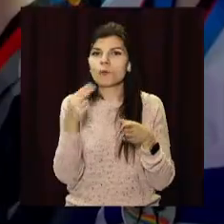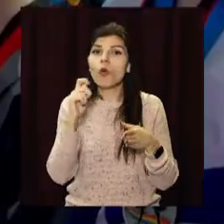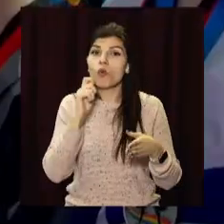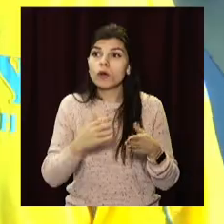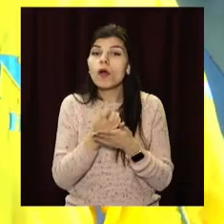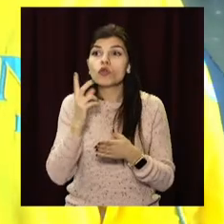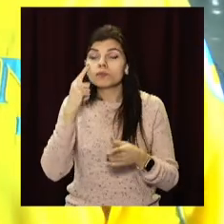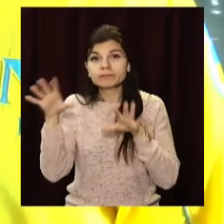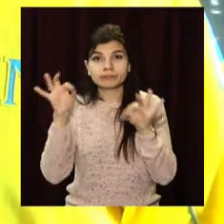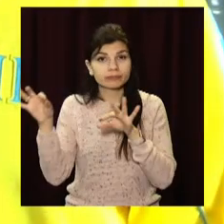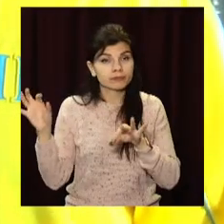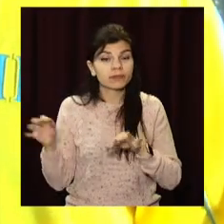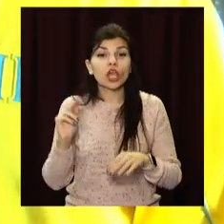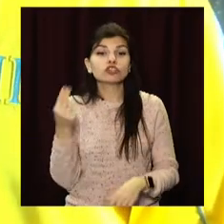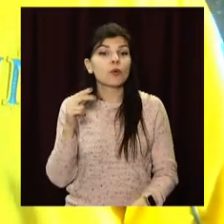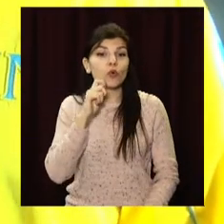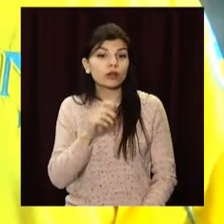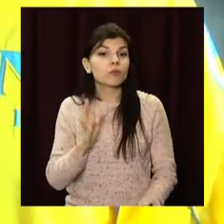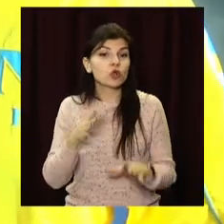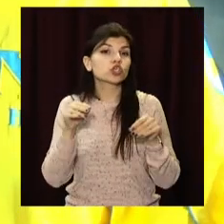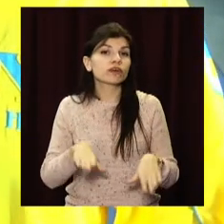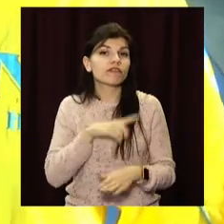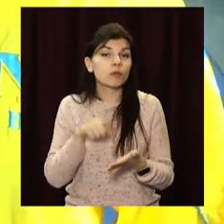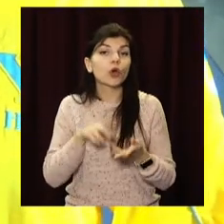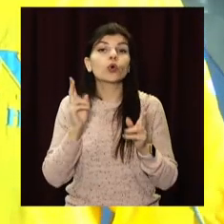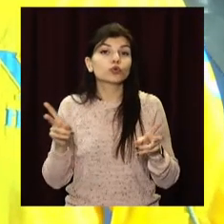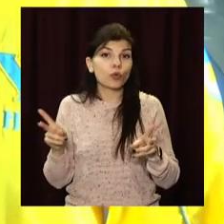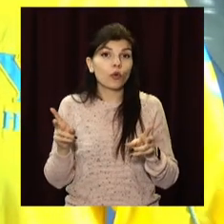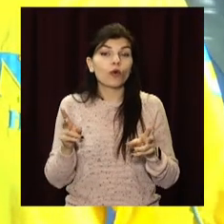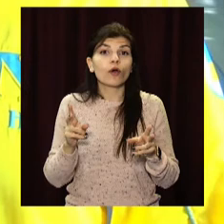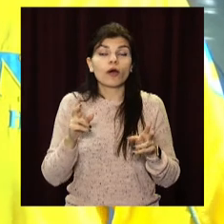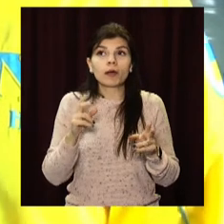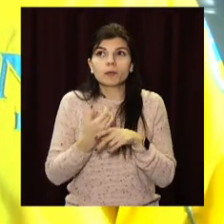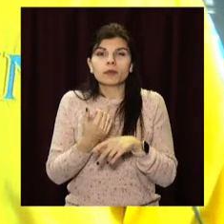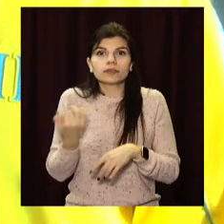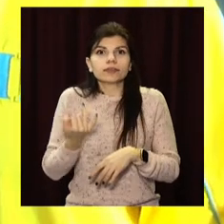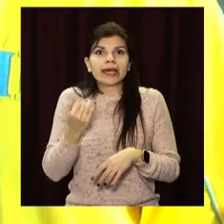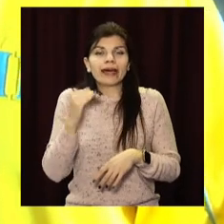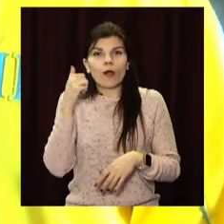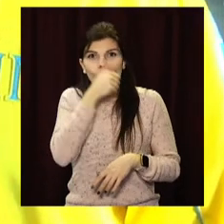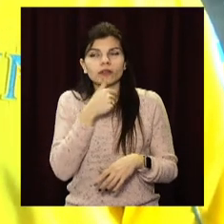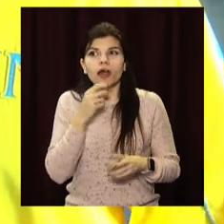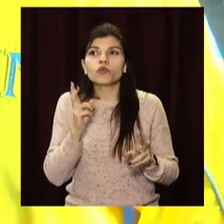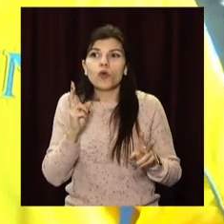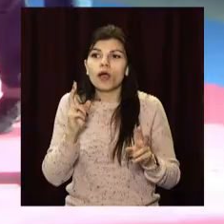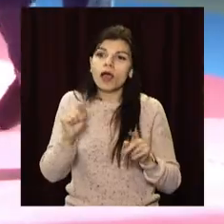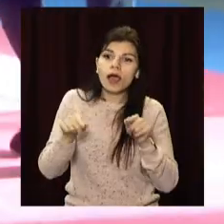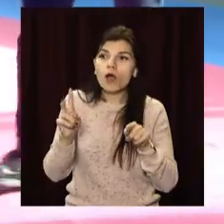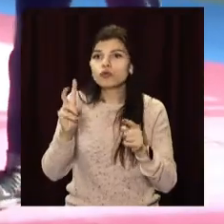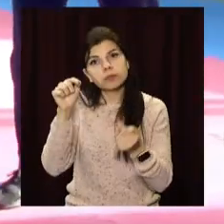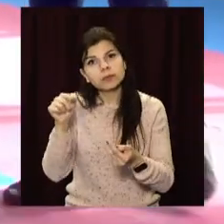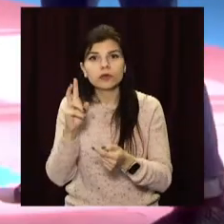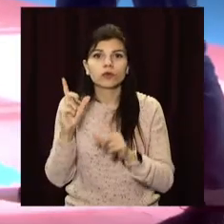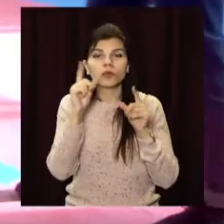чемпіонатах України. На чемпіонатах України вирішується вопрос, хто ж, інтрига року, хто ж поїде на чемпіонати світу, який буде проходити в